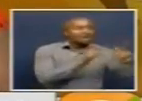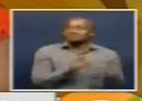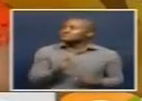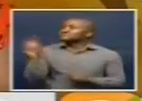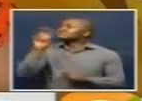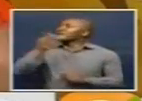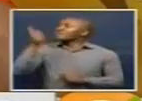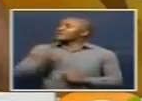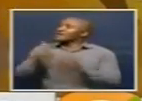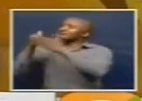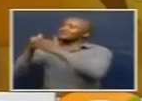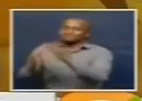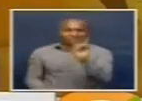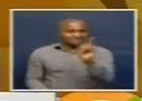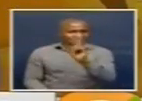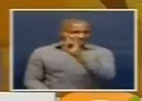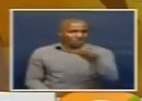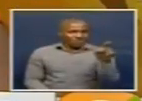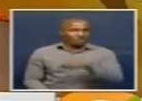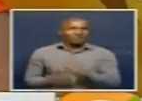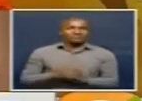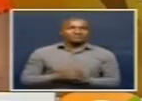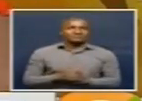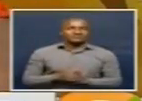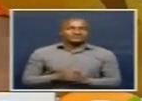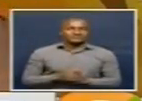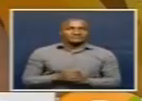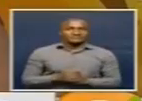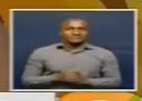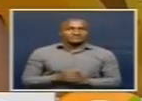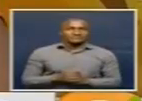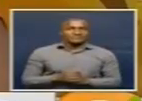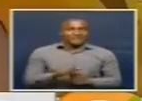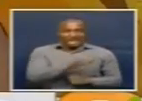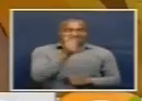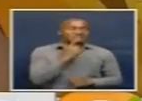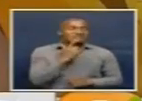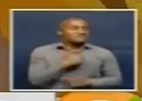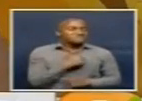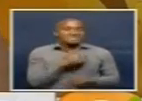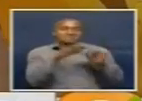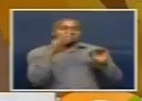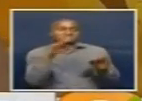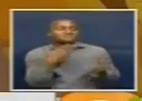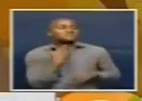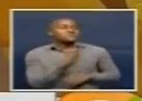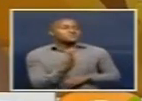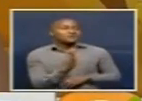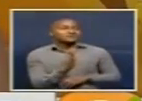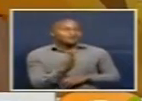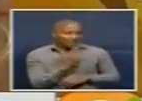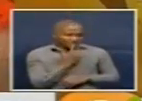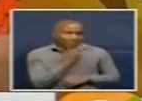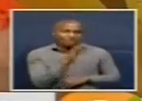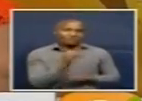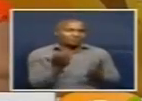si vizuri. Lakini nasema vya makusudi pia viko. Unajua sema ati nimeambiwa nisile sukuma na nisile mchicha, si ni urongo. Damu utazipata kutoka wapi?